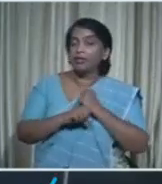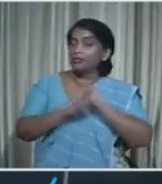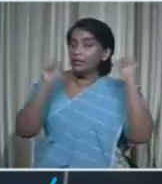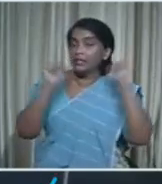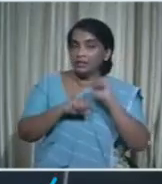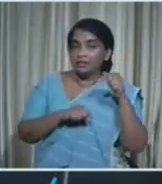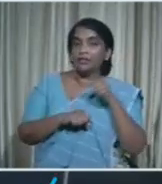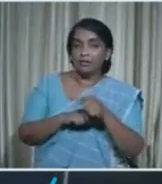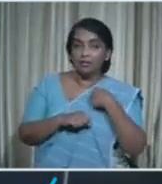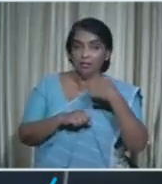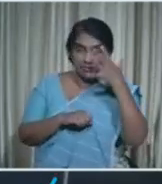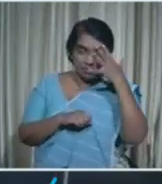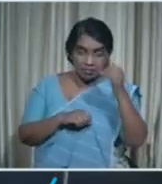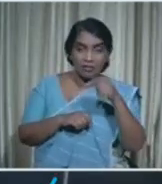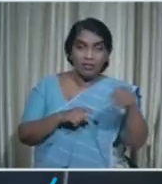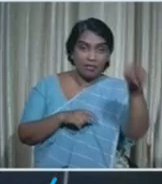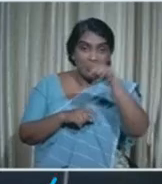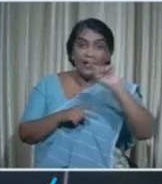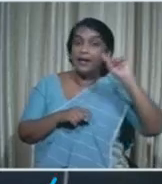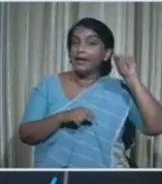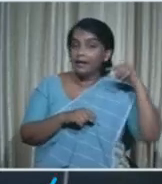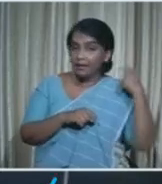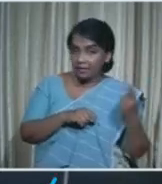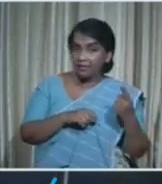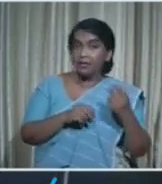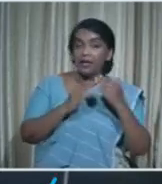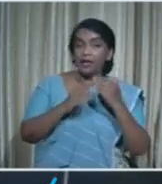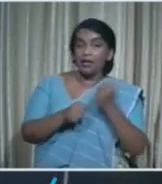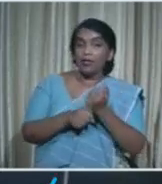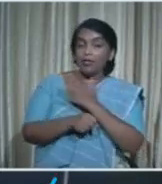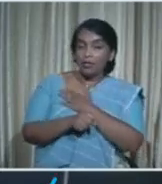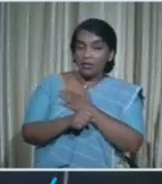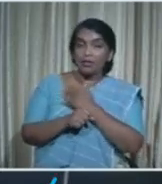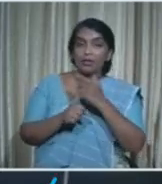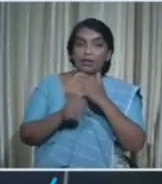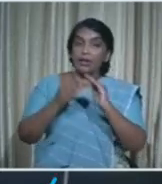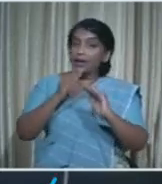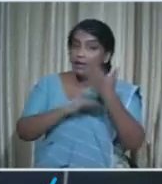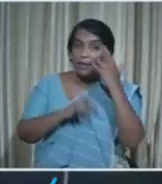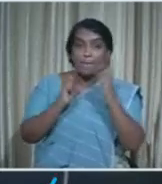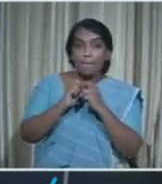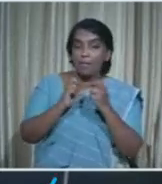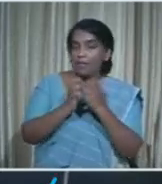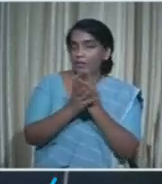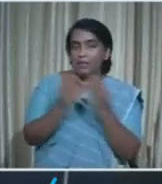मे मतगजा गार मंत्री तुम्हें हेट गोट विराज मेत्म अज्ञात मे प्रसिद्ध